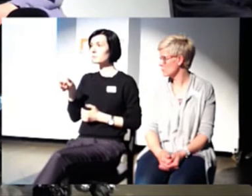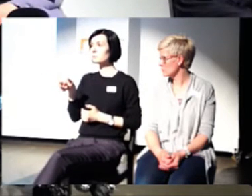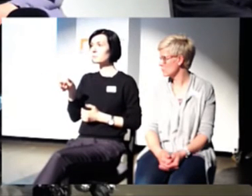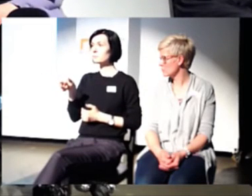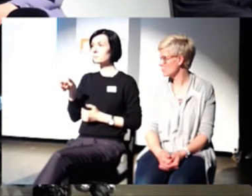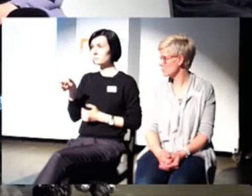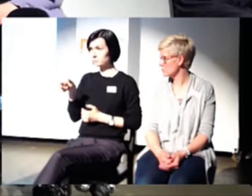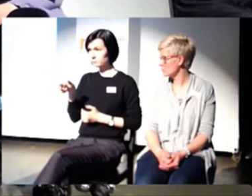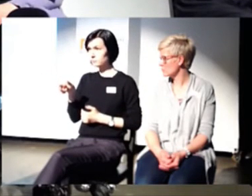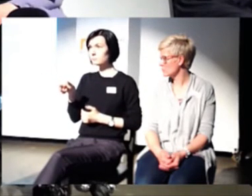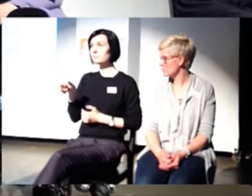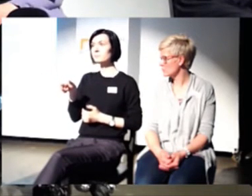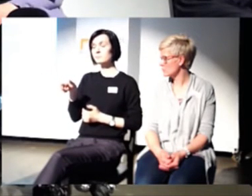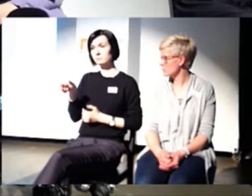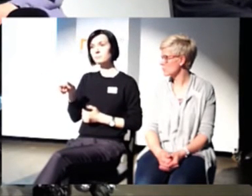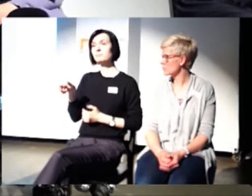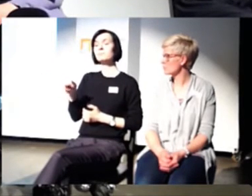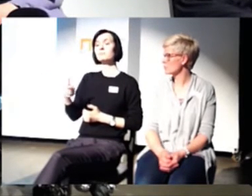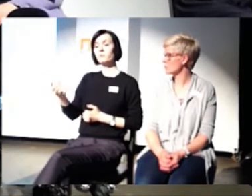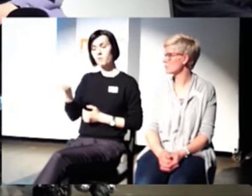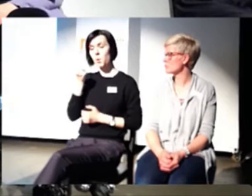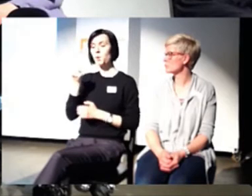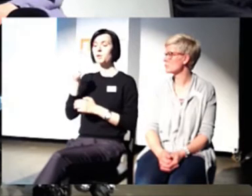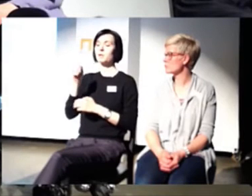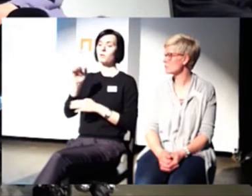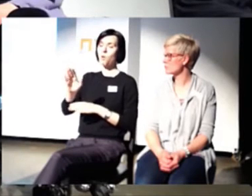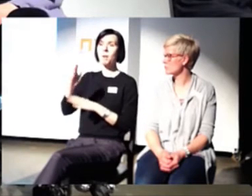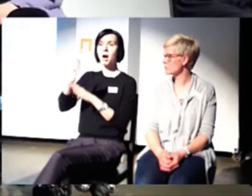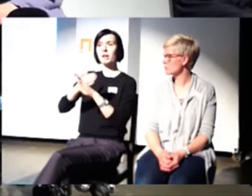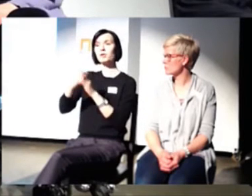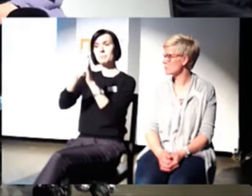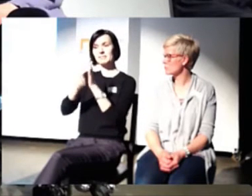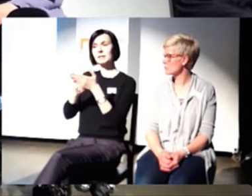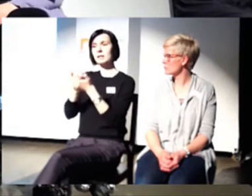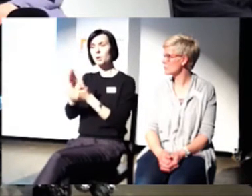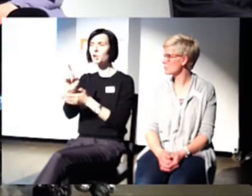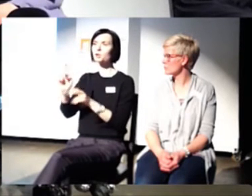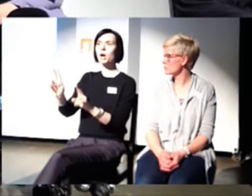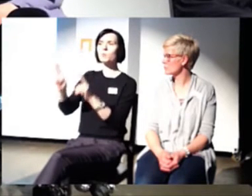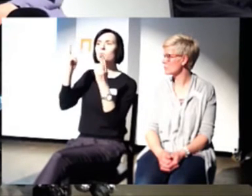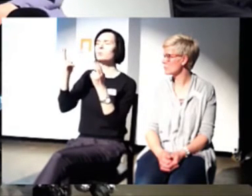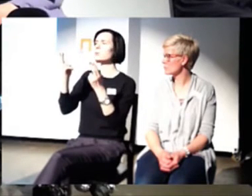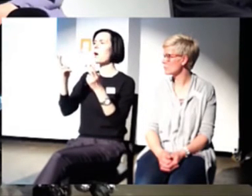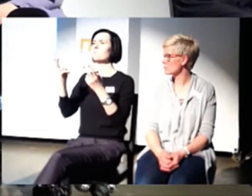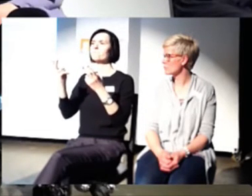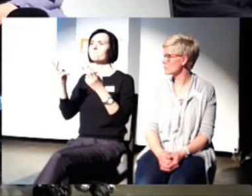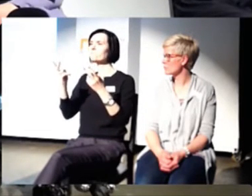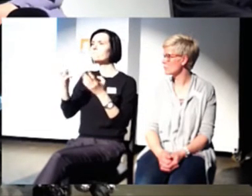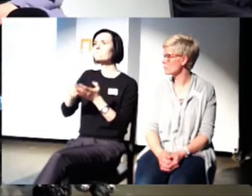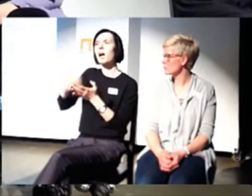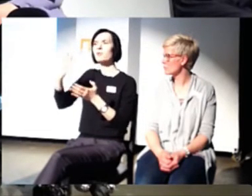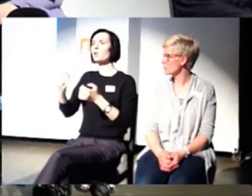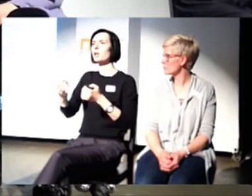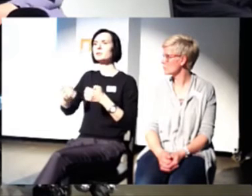arviointipisteillä tuoda jotain ihan uutta ja poikkeavaa ja arvokasta, miten haluan,